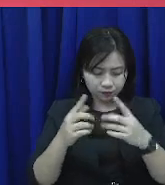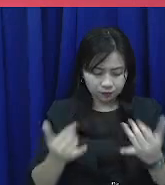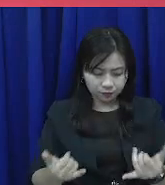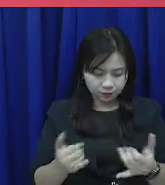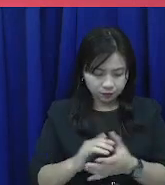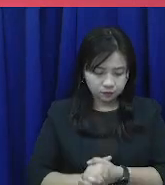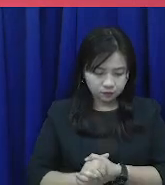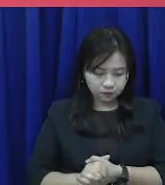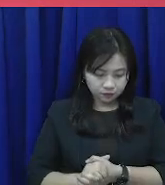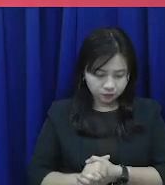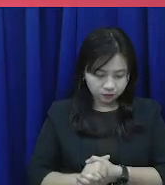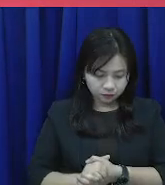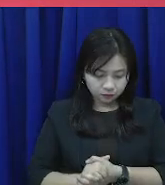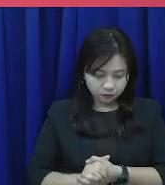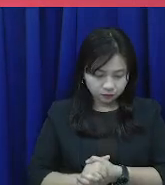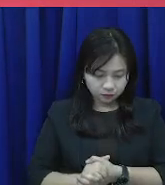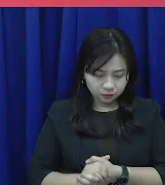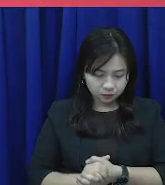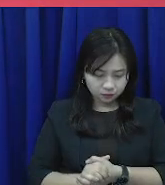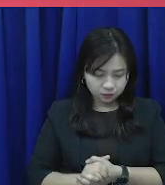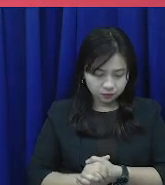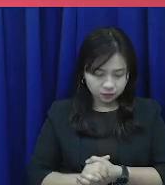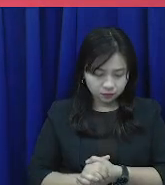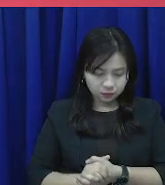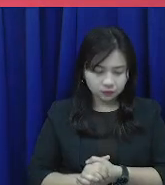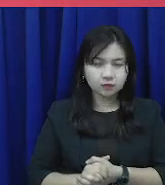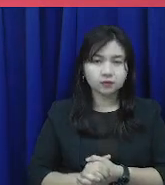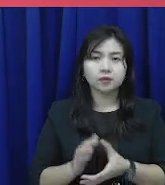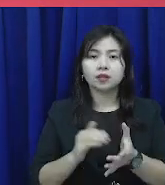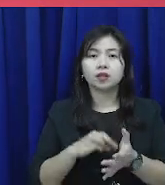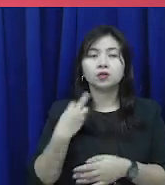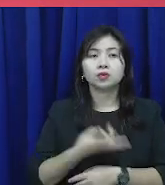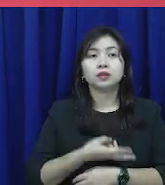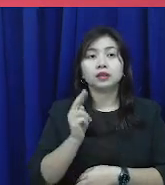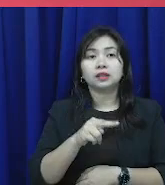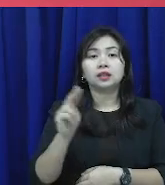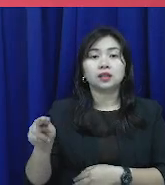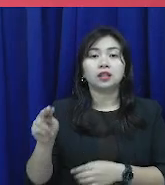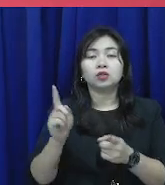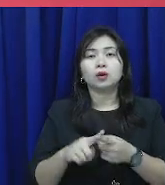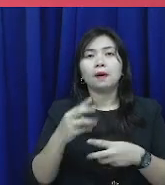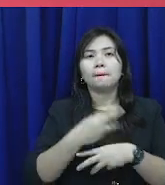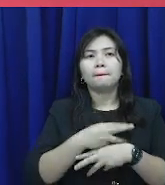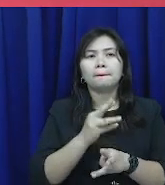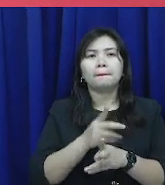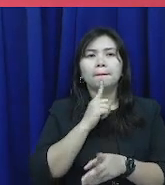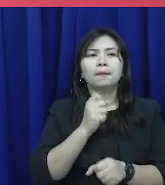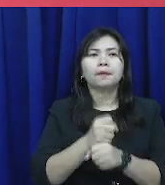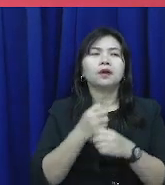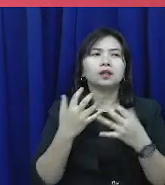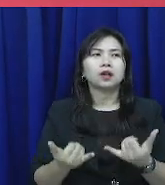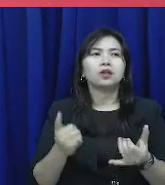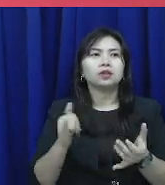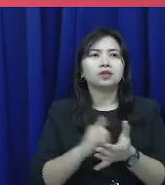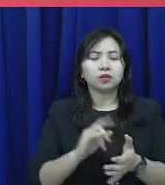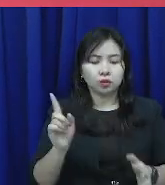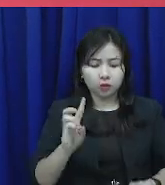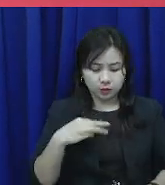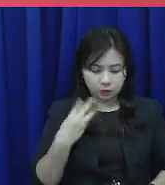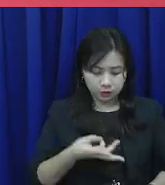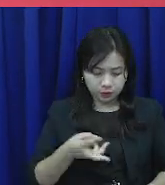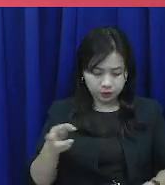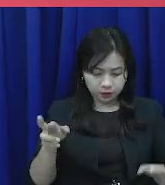be honest with God all we have to do is just to you know we just have to be to make it sure brethren na iyung Tinatanggap po